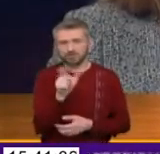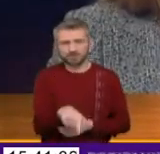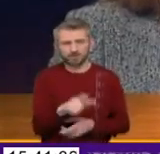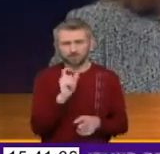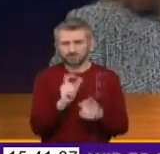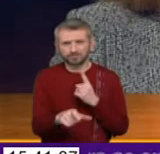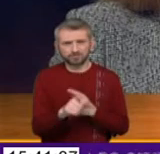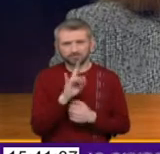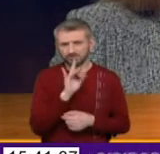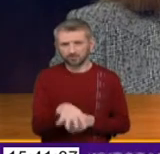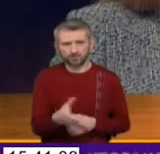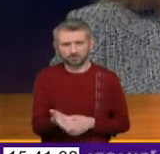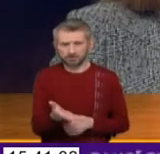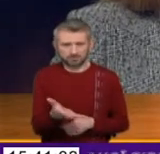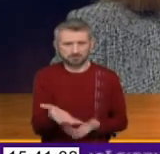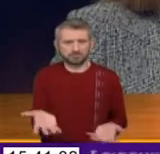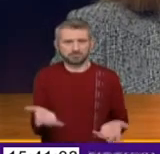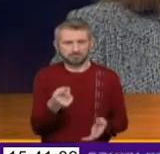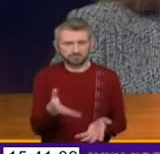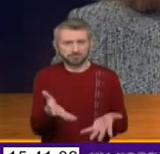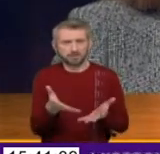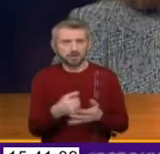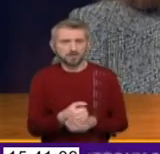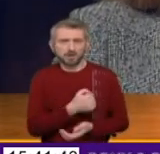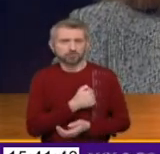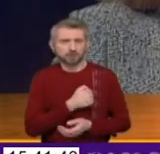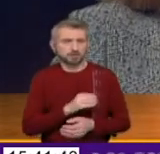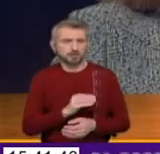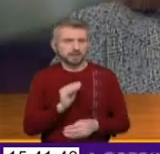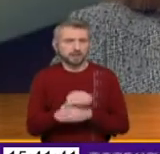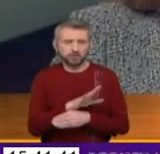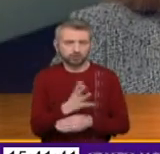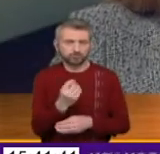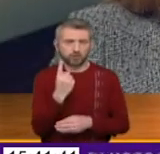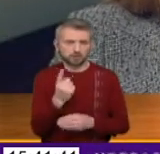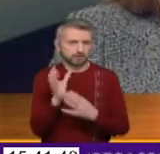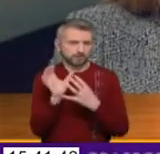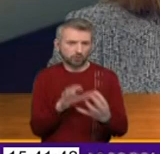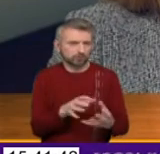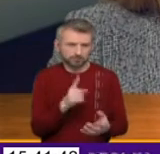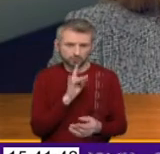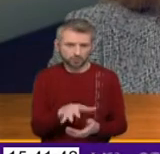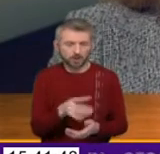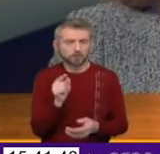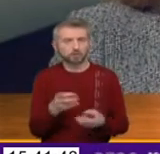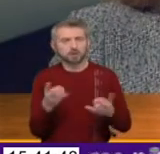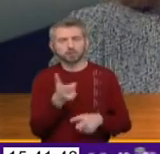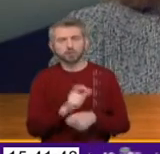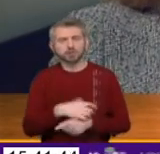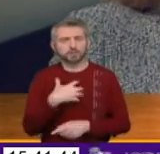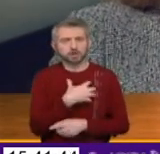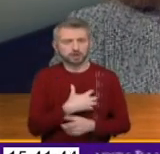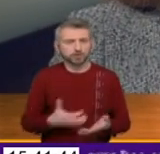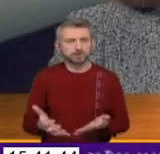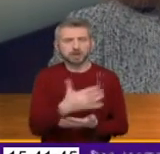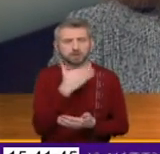ми навряд чи розуміємо, що не буде, так, на жаль, ну, не додадуть ще одну одиницю техніки, тому тут треба дуже важливо зібрати